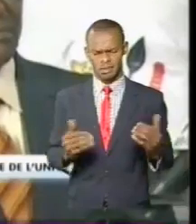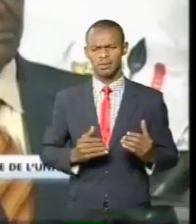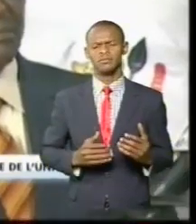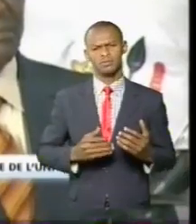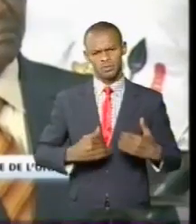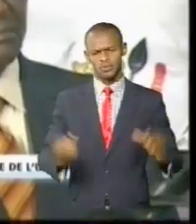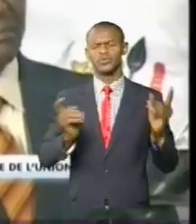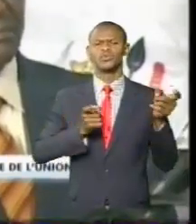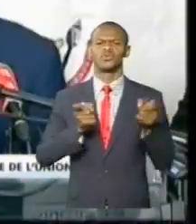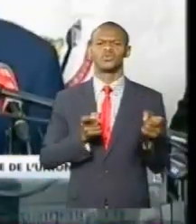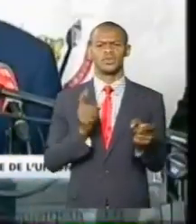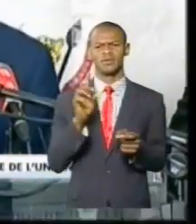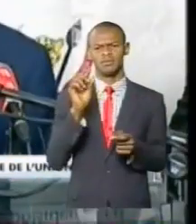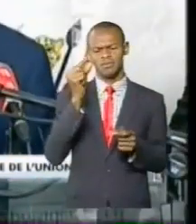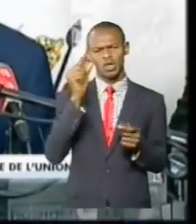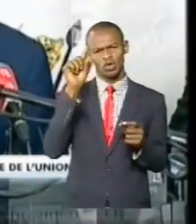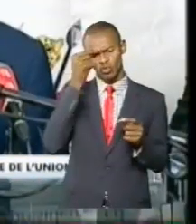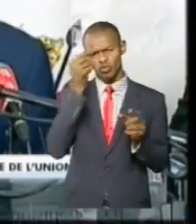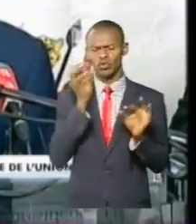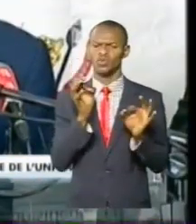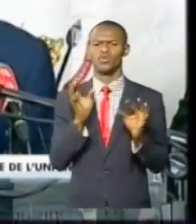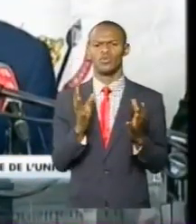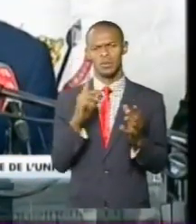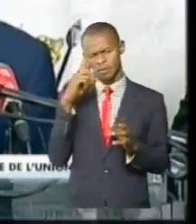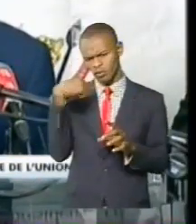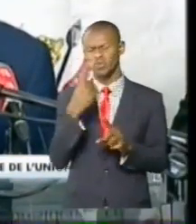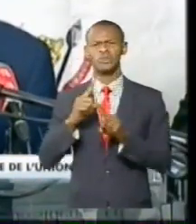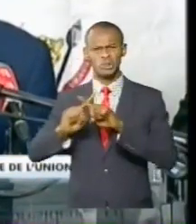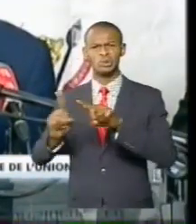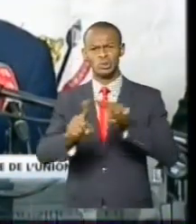République représentent